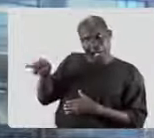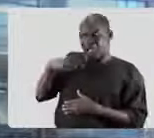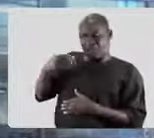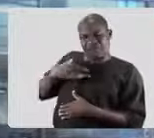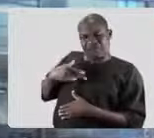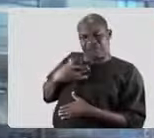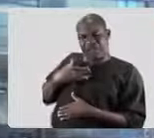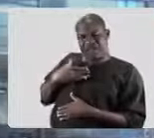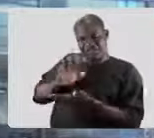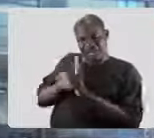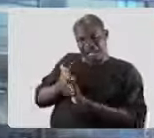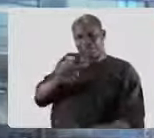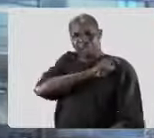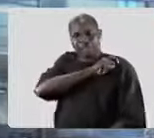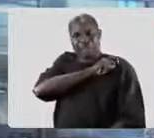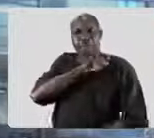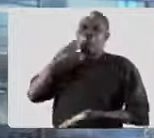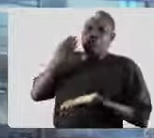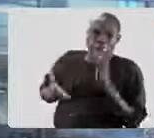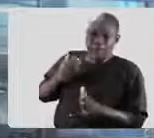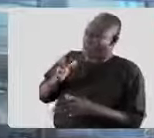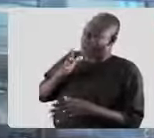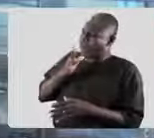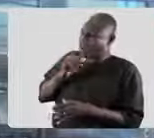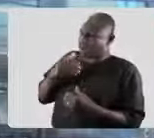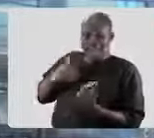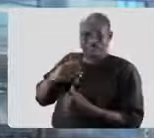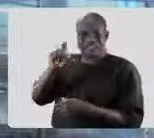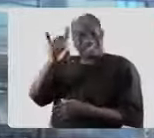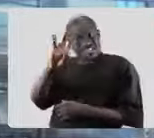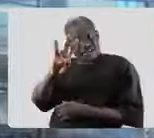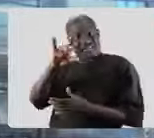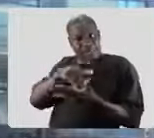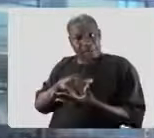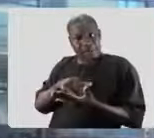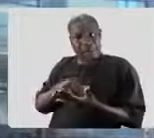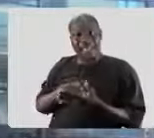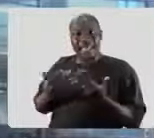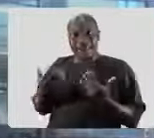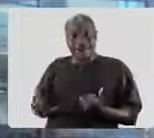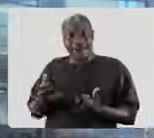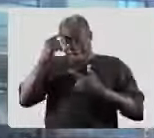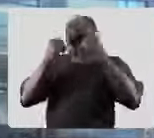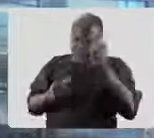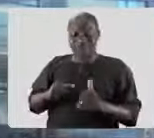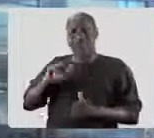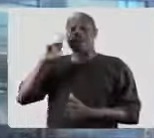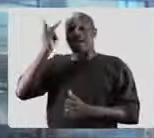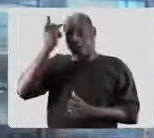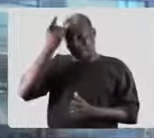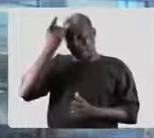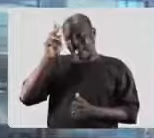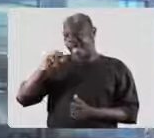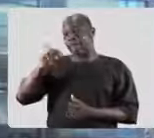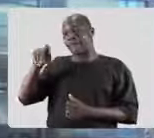no. Ah ne maami enya 7000 Ghana cedis. Na wo de e na politics nti.